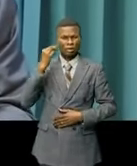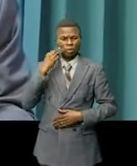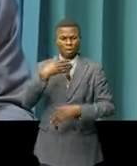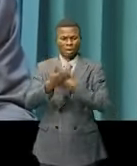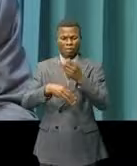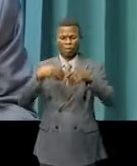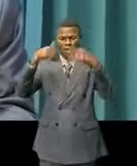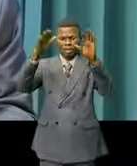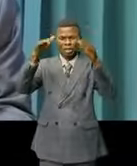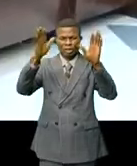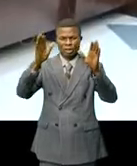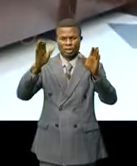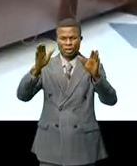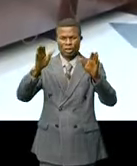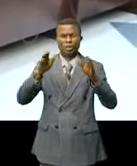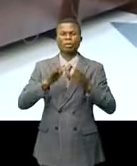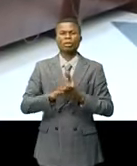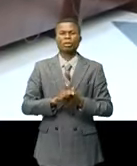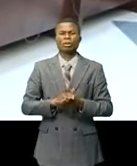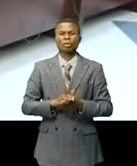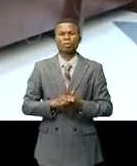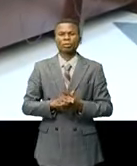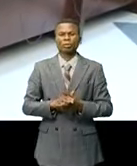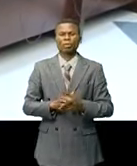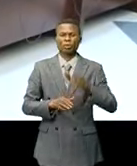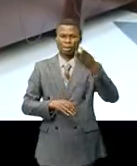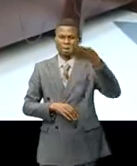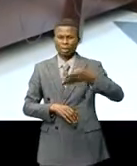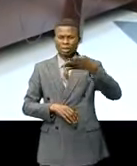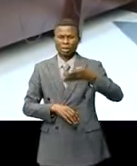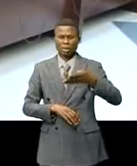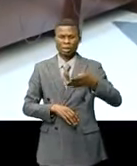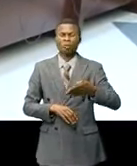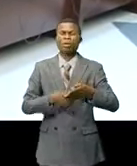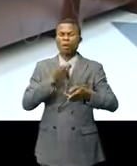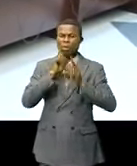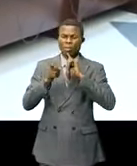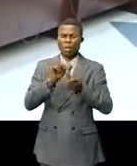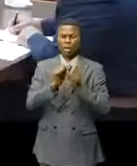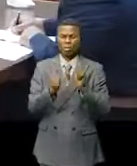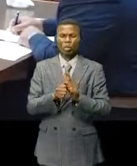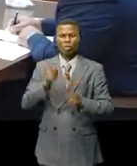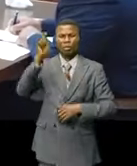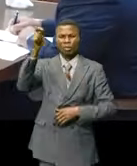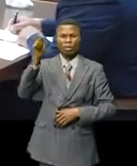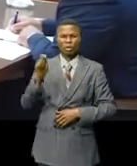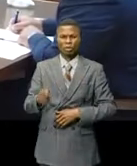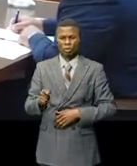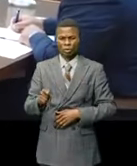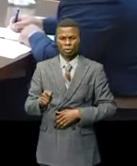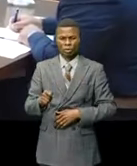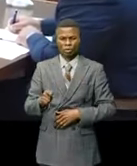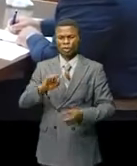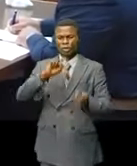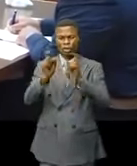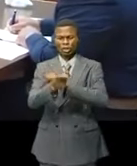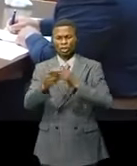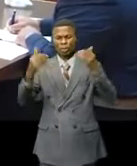Affaires étrangères. Quarto, la situation militaire et l'état de